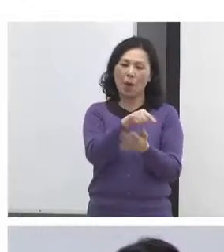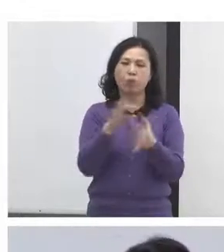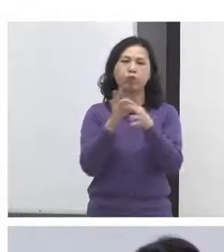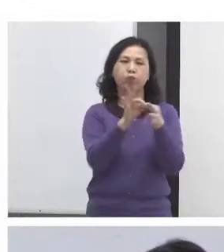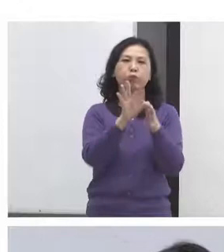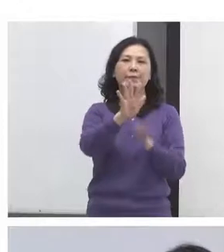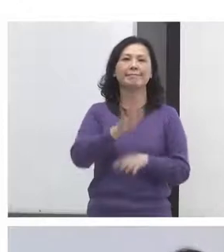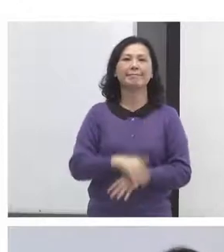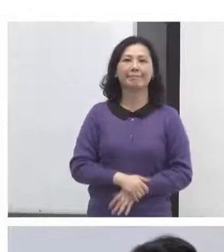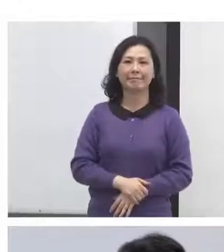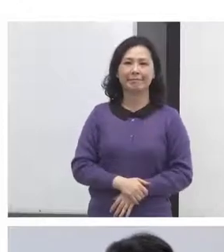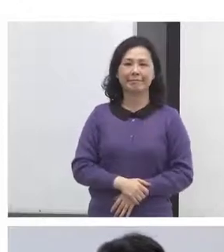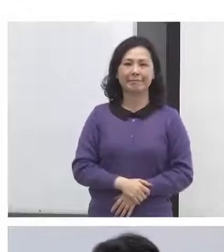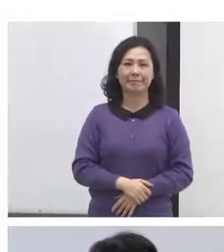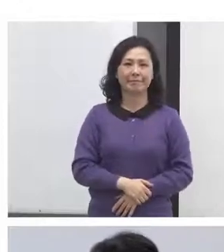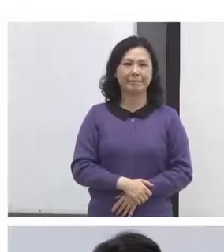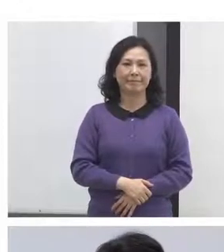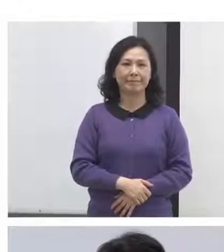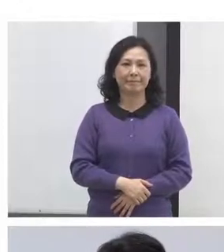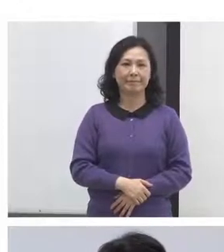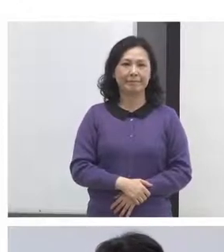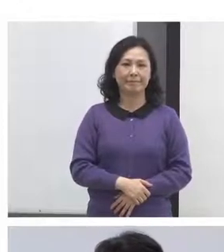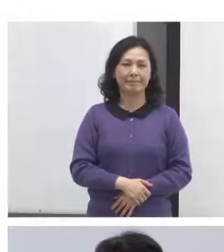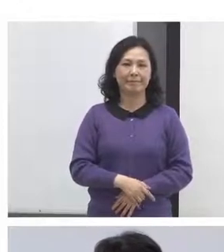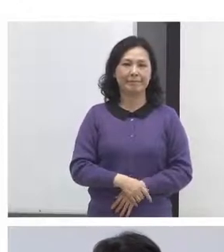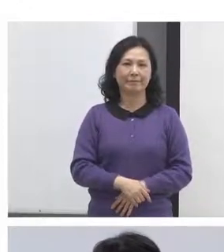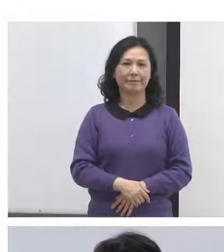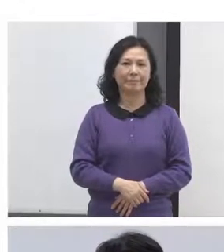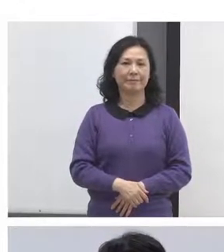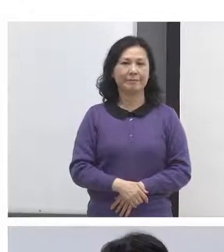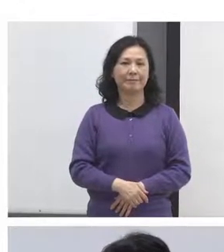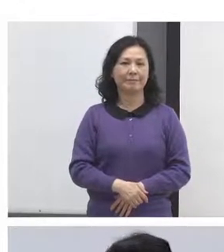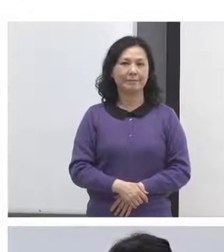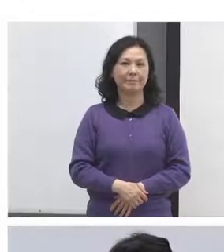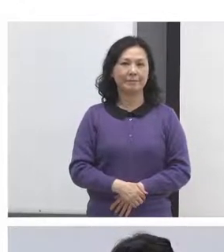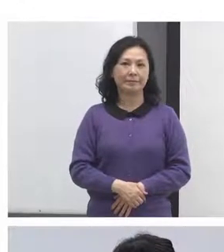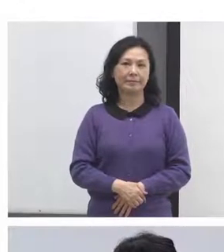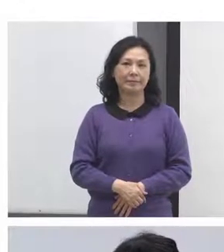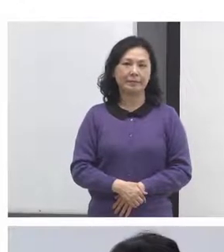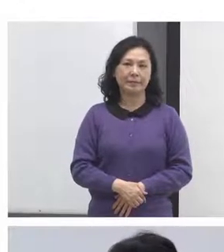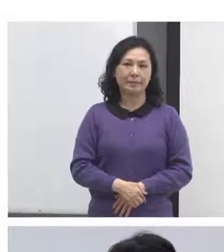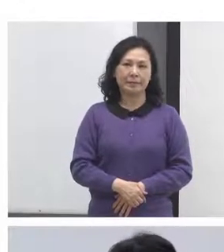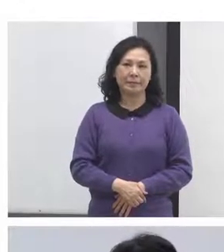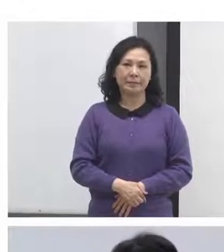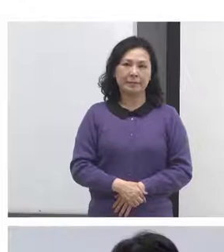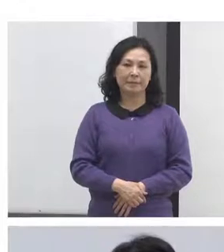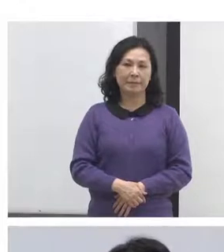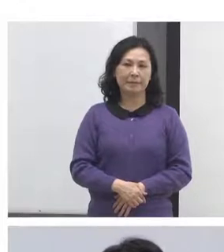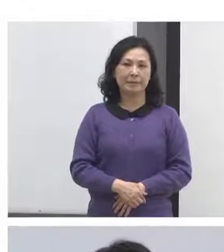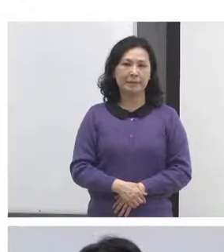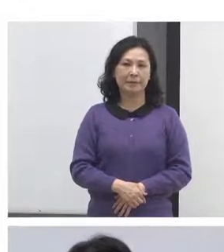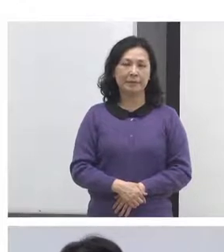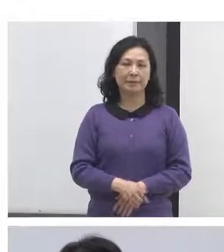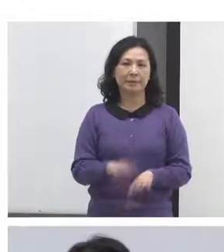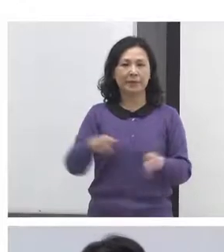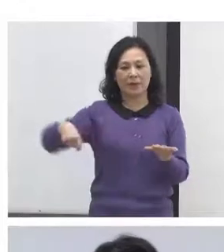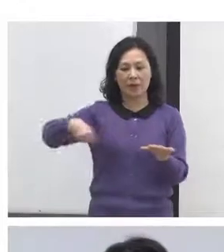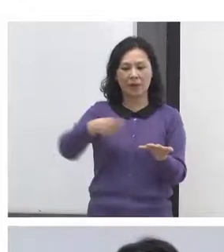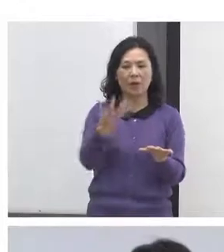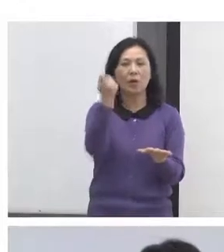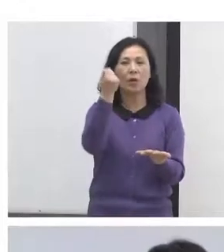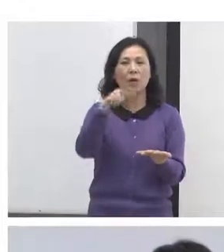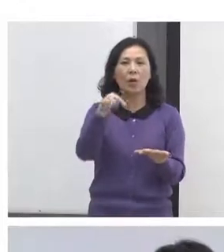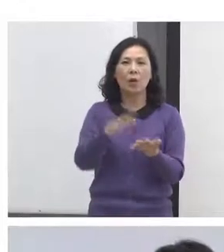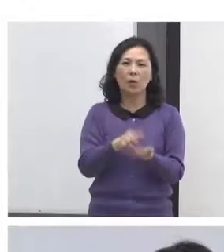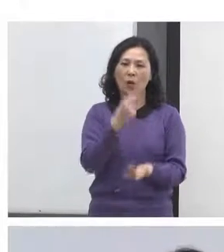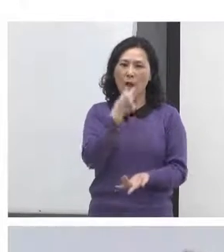那先讲，就是先往下讲。好，那就是不想讲著作权讲太久，但总之就